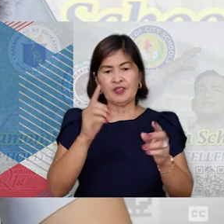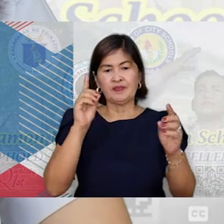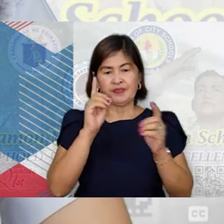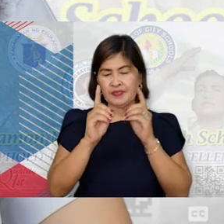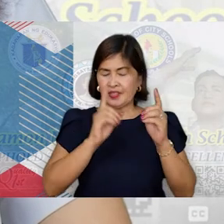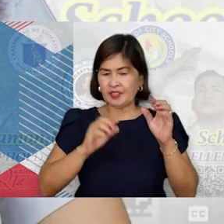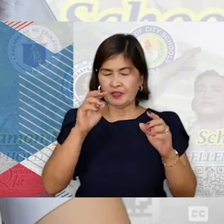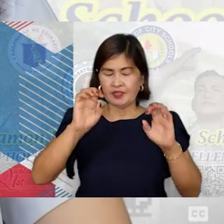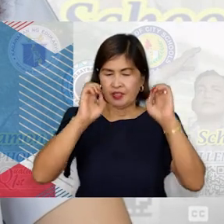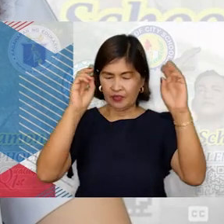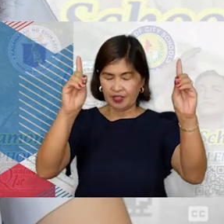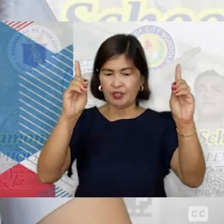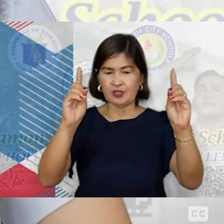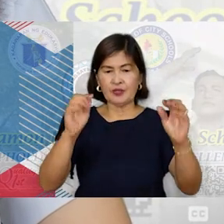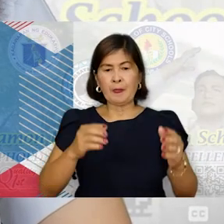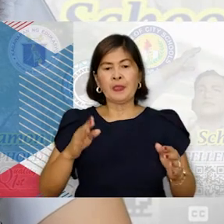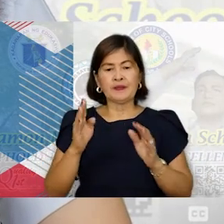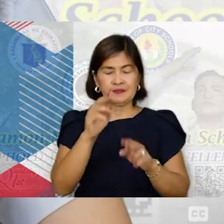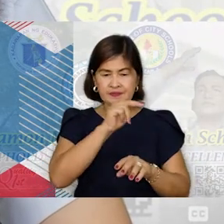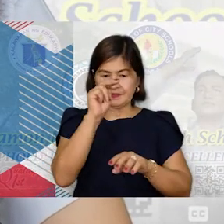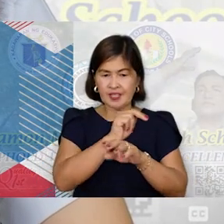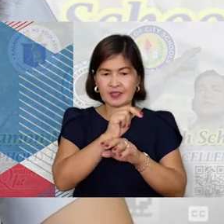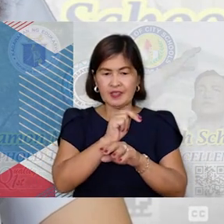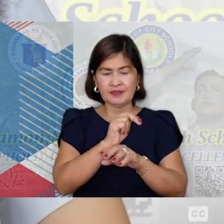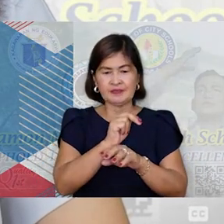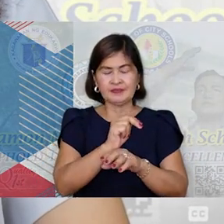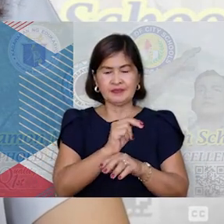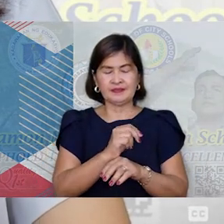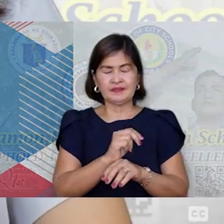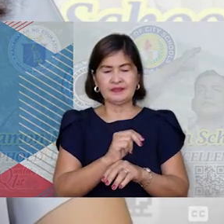ng edukasyon, pambansang punong rehiyon,